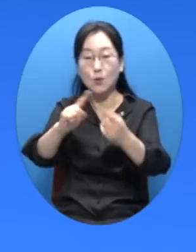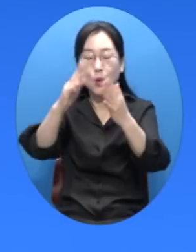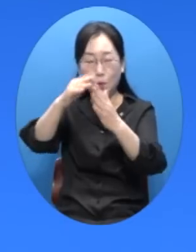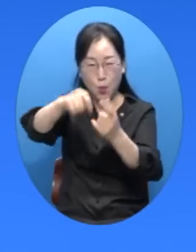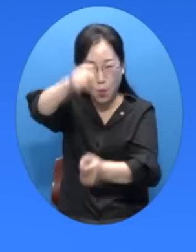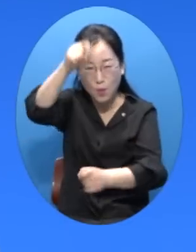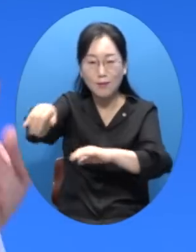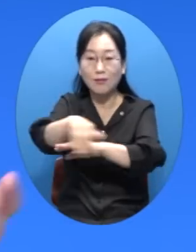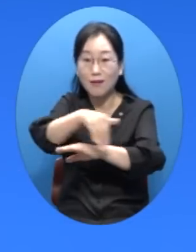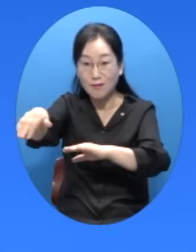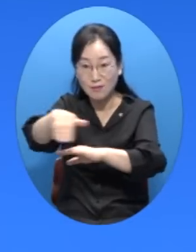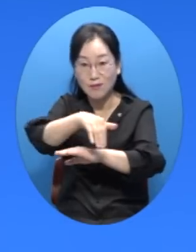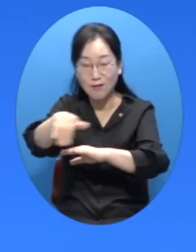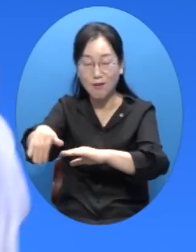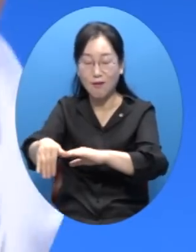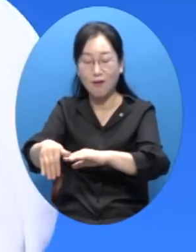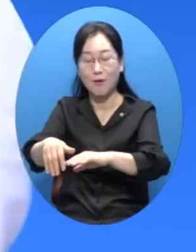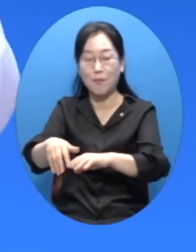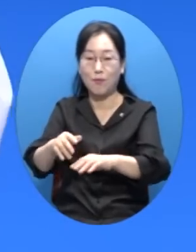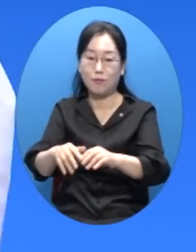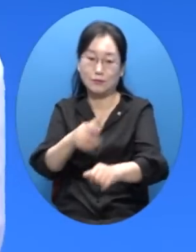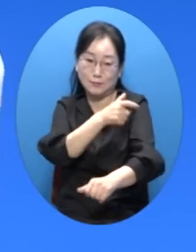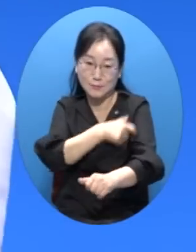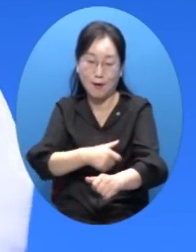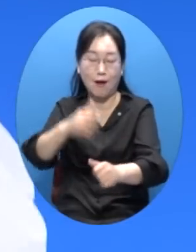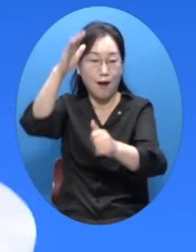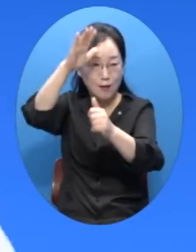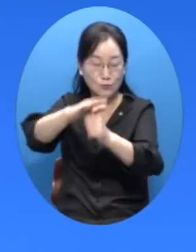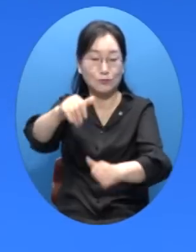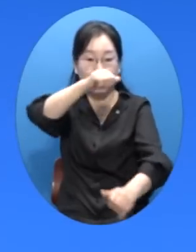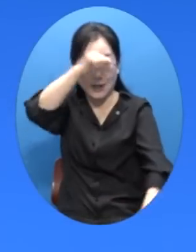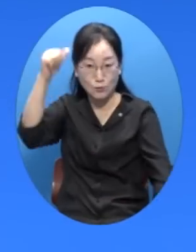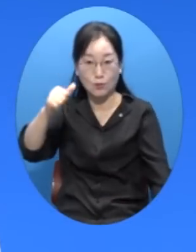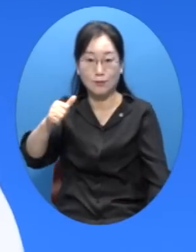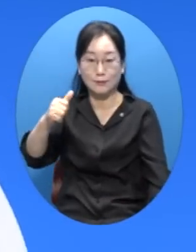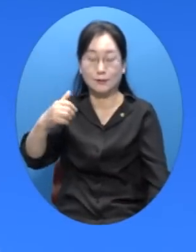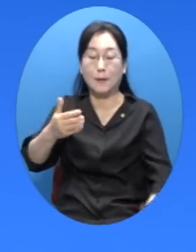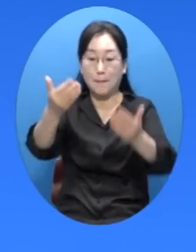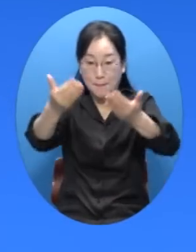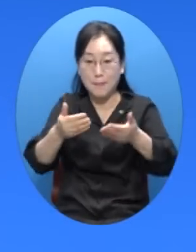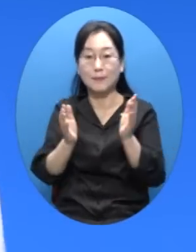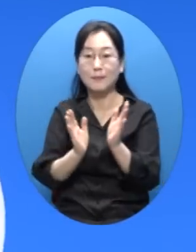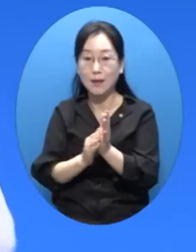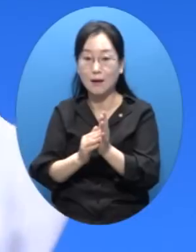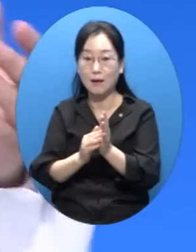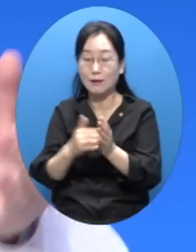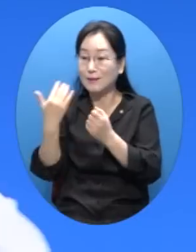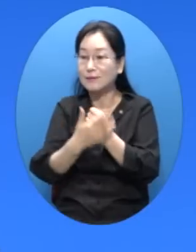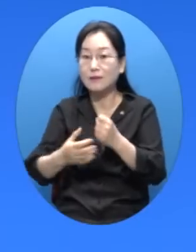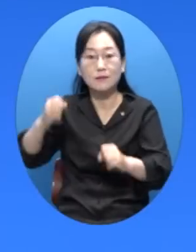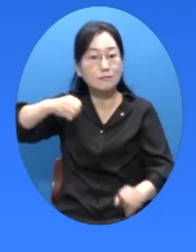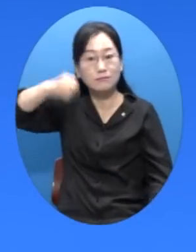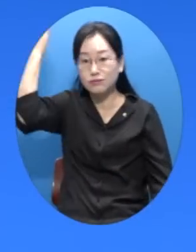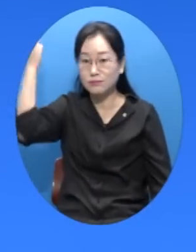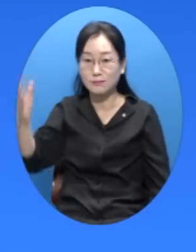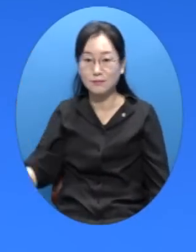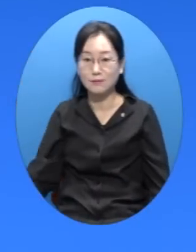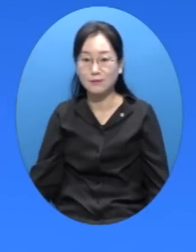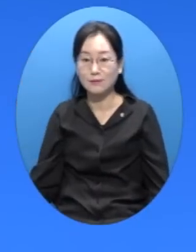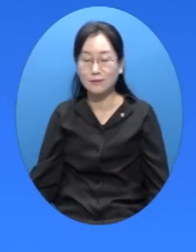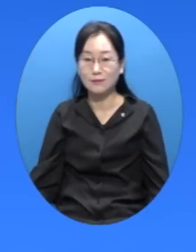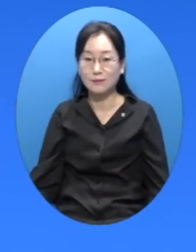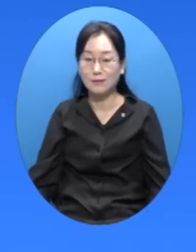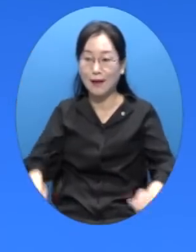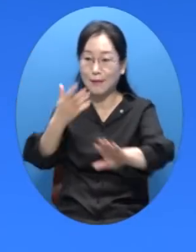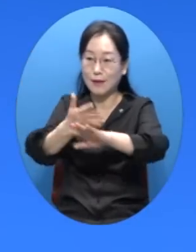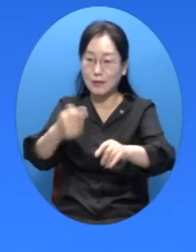다녀서 제도 되고 부서 장도 되고 했는데 은혜를 잃어버리니까는